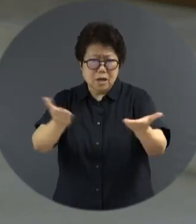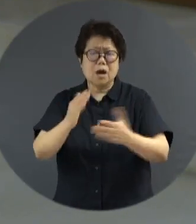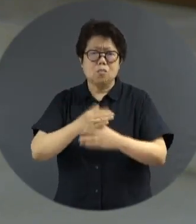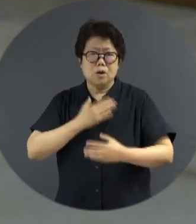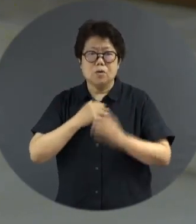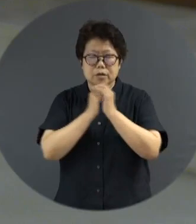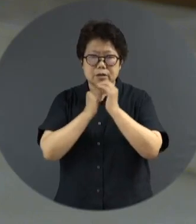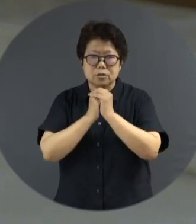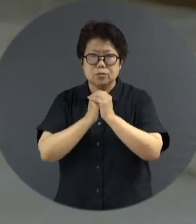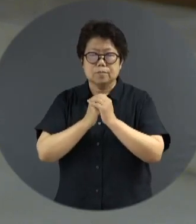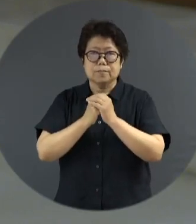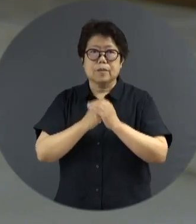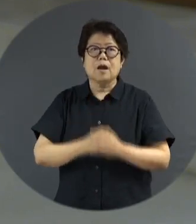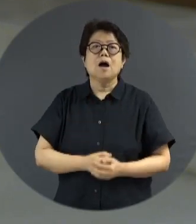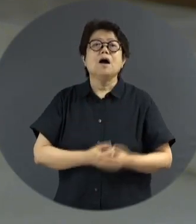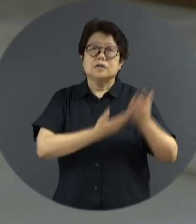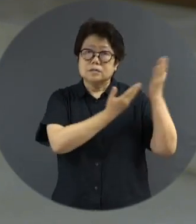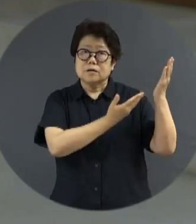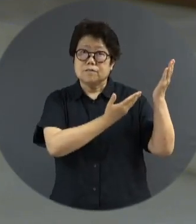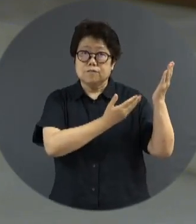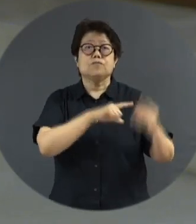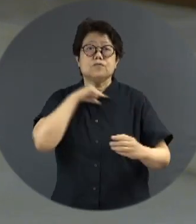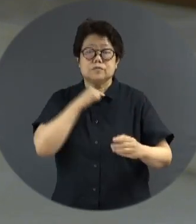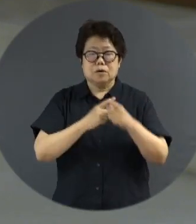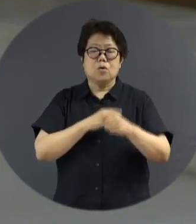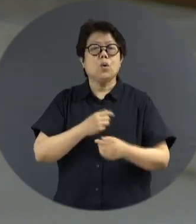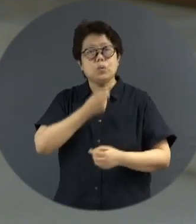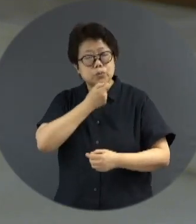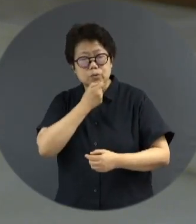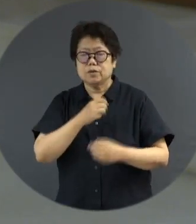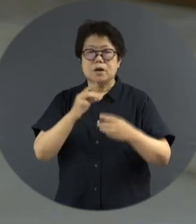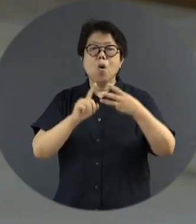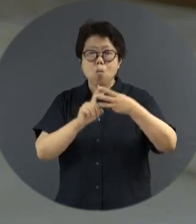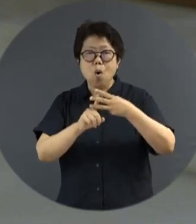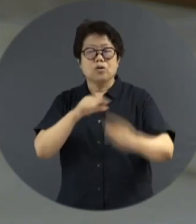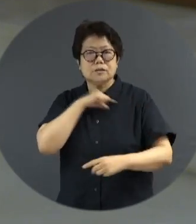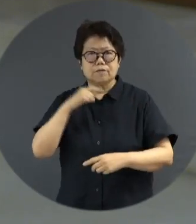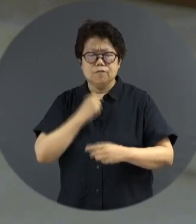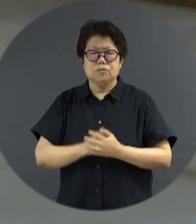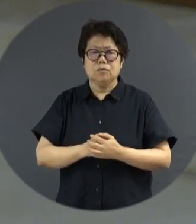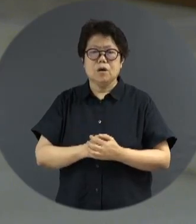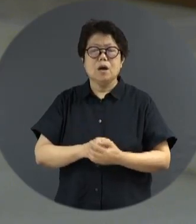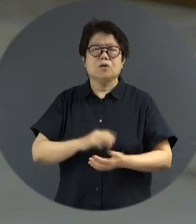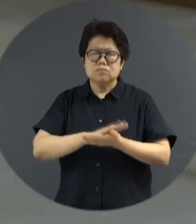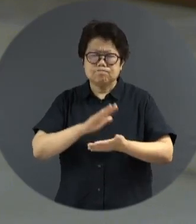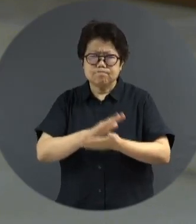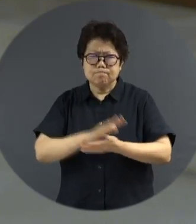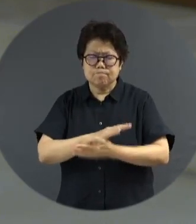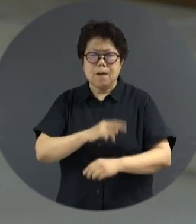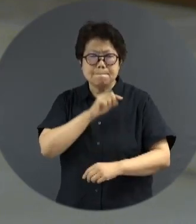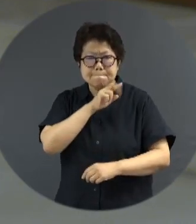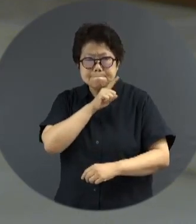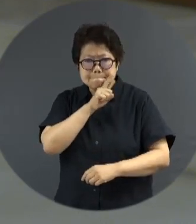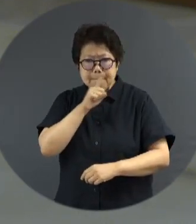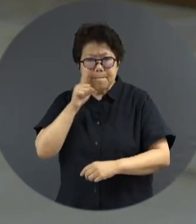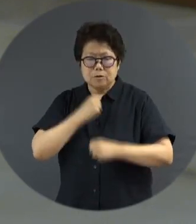本人呢非常欣赏王神父，其实他过去这几十年里面在香港默默地耕耘，在很